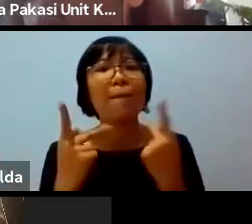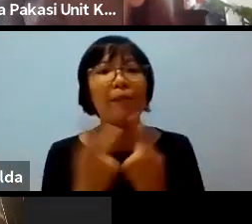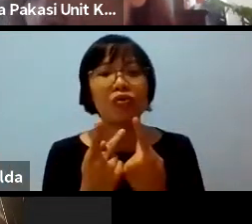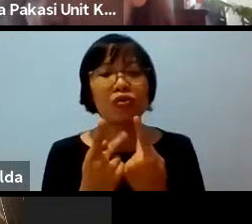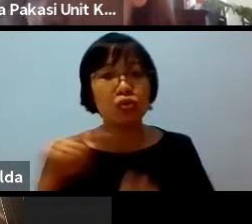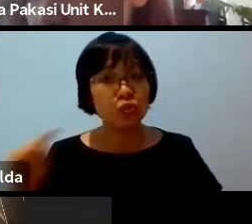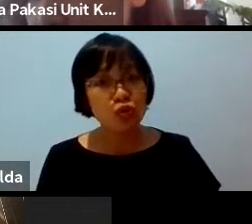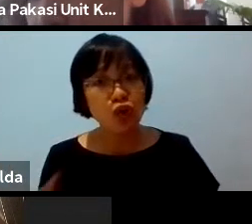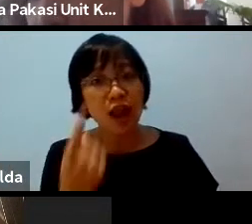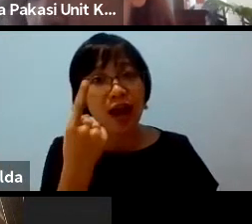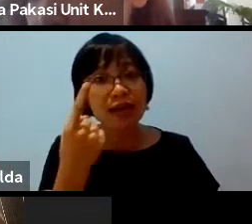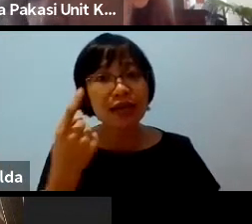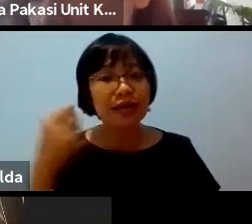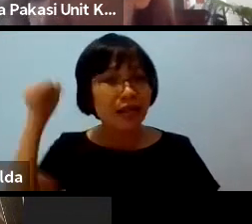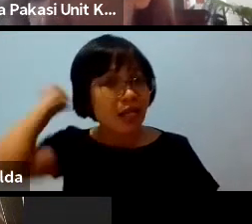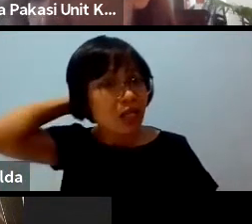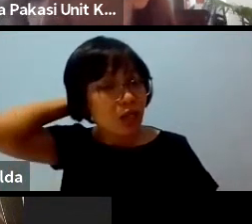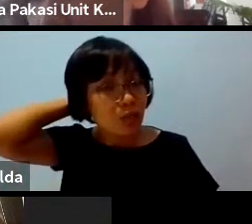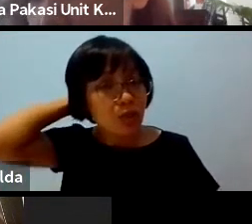Ibah.